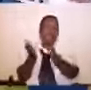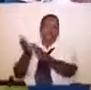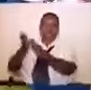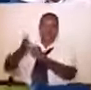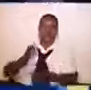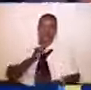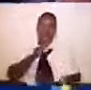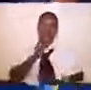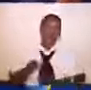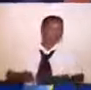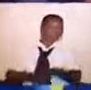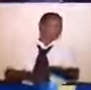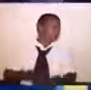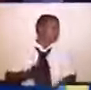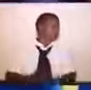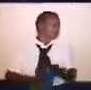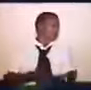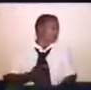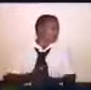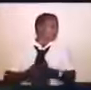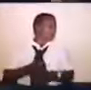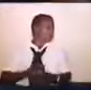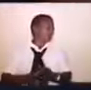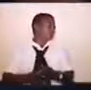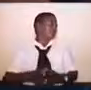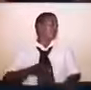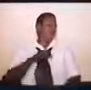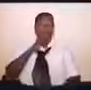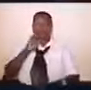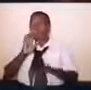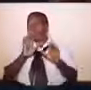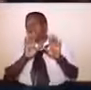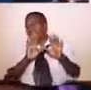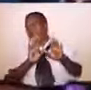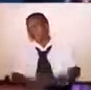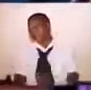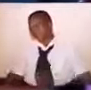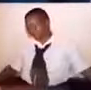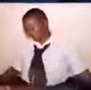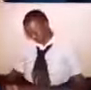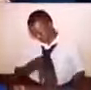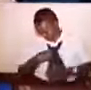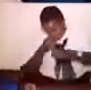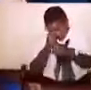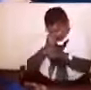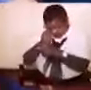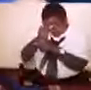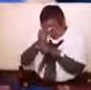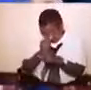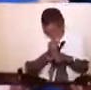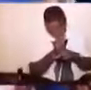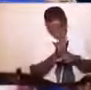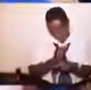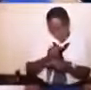nangu pinsange nangu pinsange ine shatine ni mwe